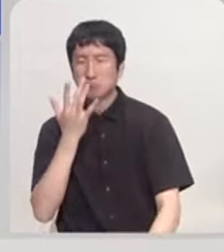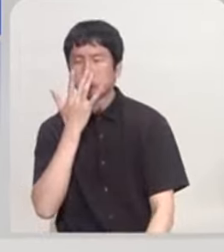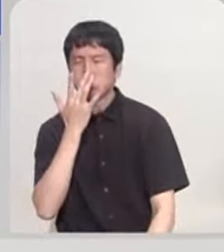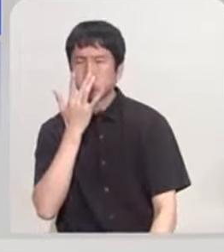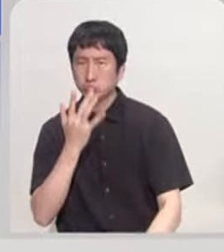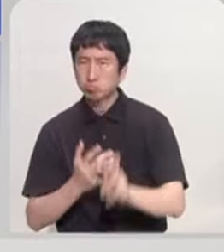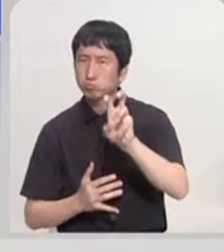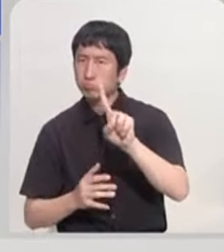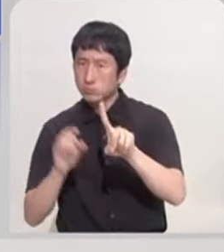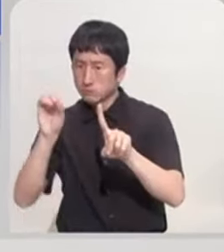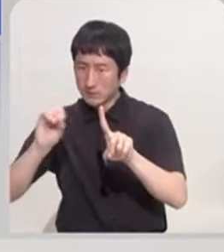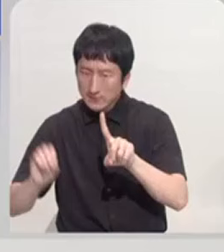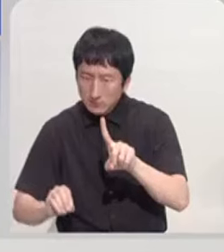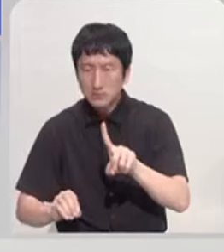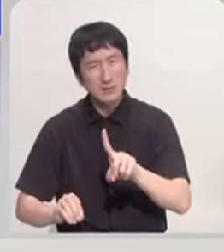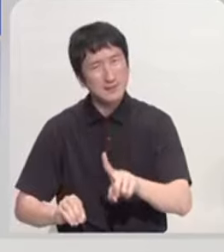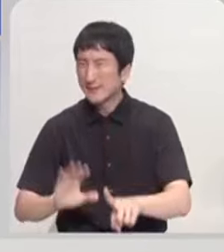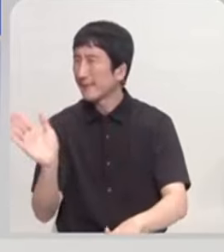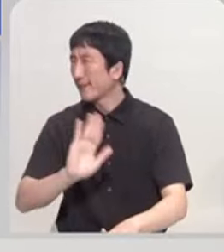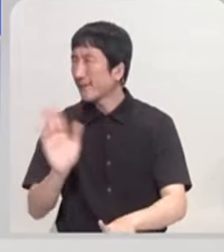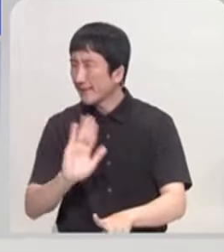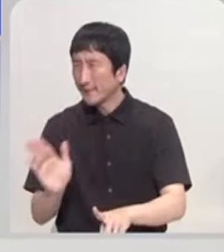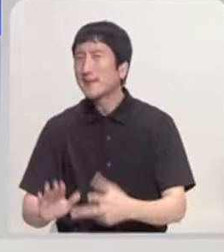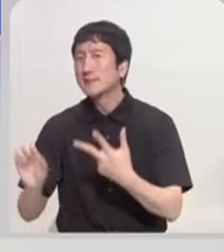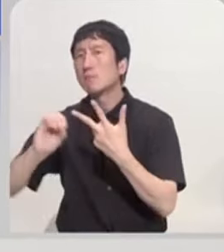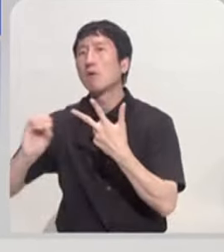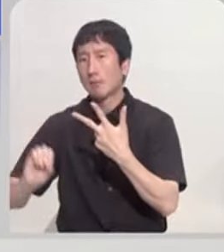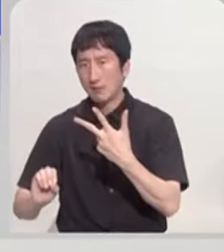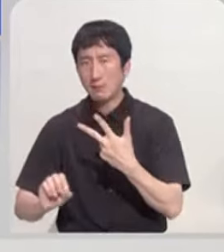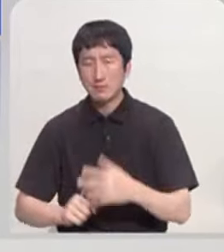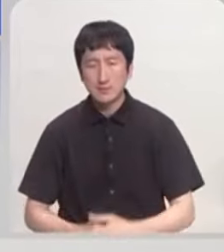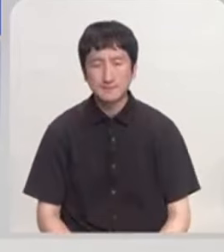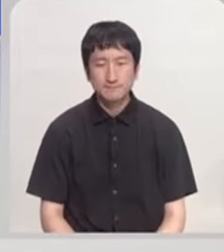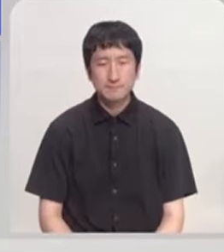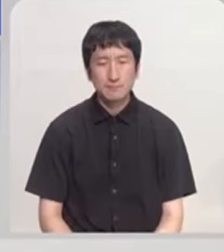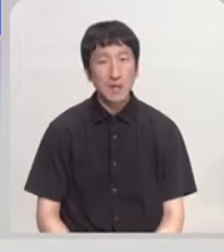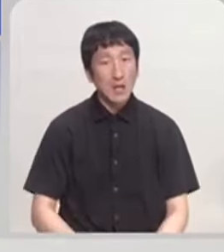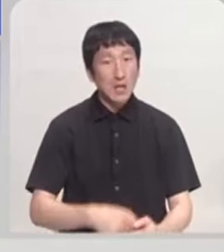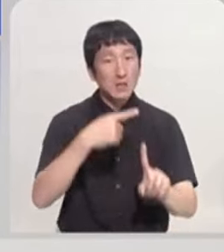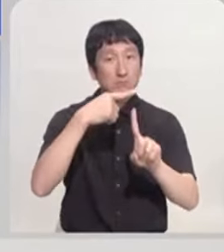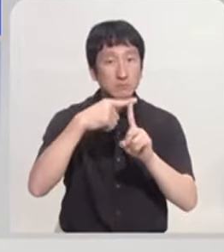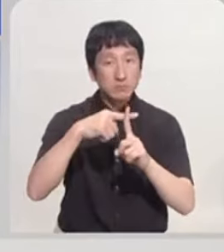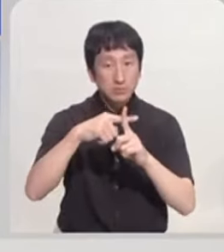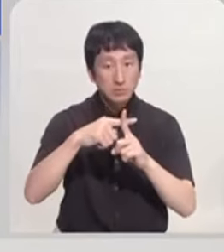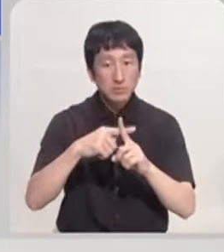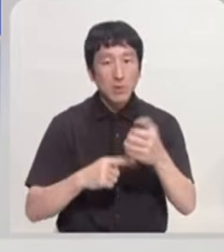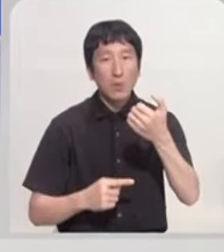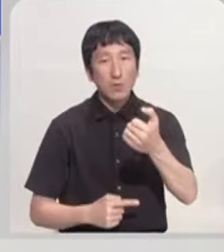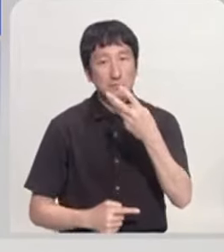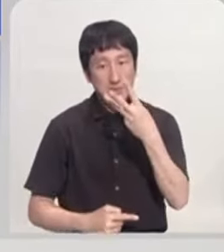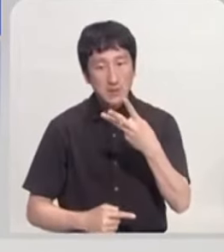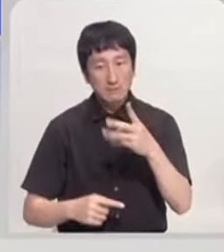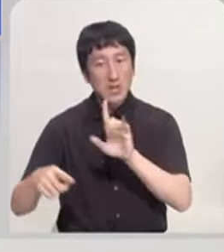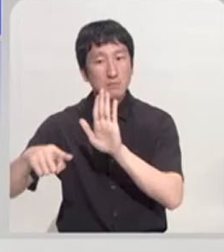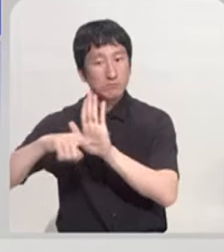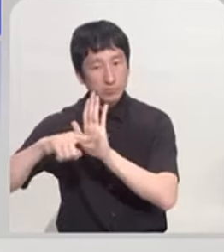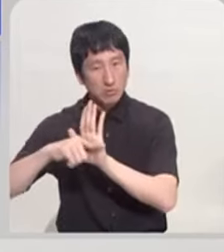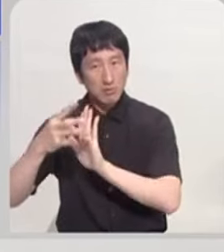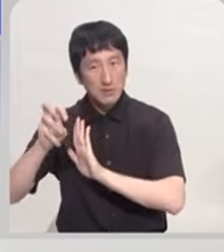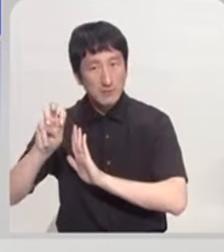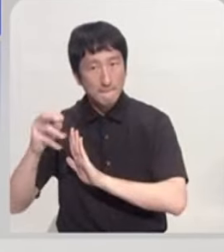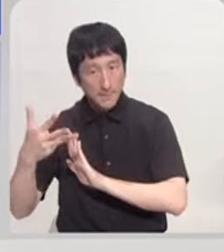않다 31% 전혀 그렇지 않다 7% 긍정평가 53% 부정 평가보다는